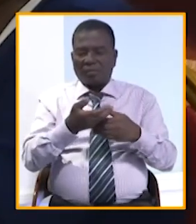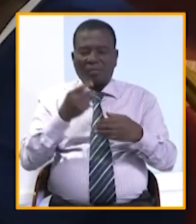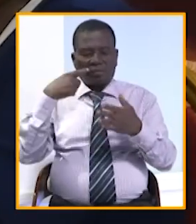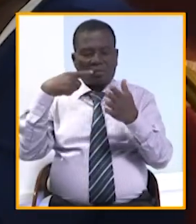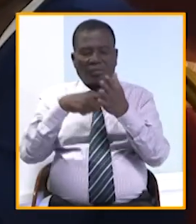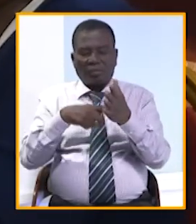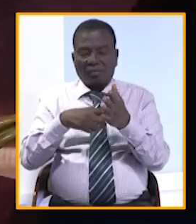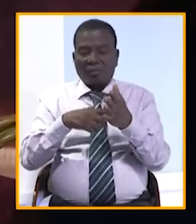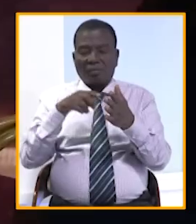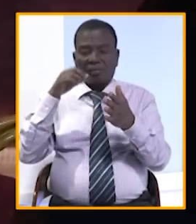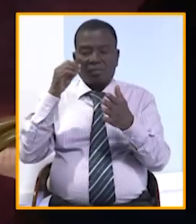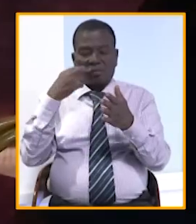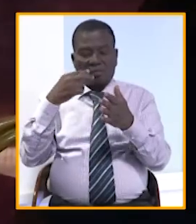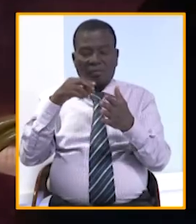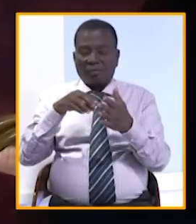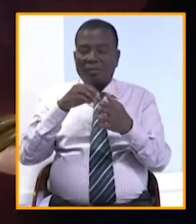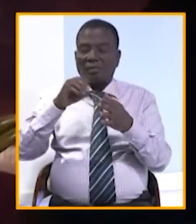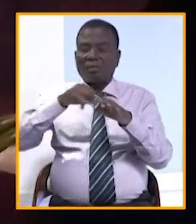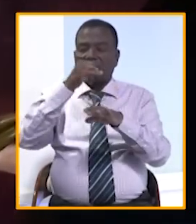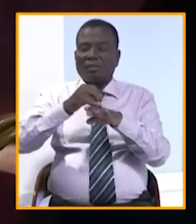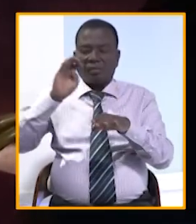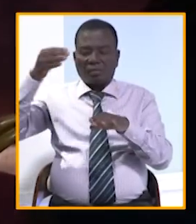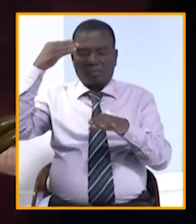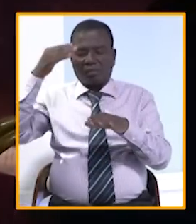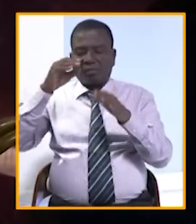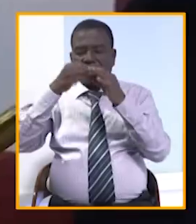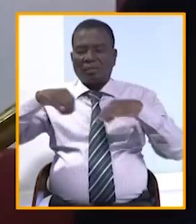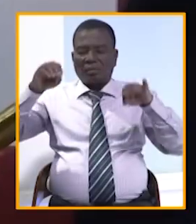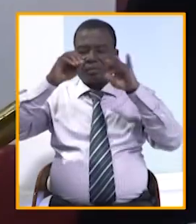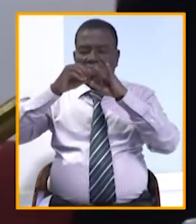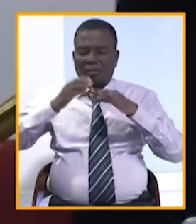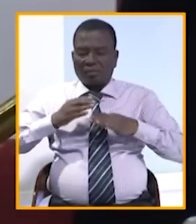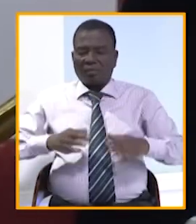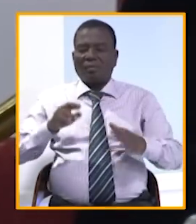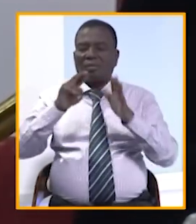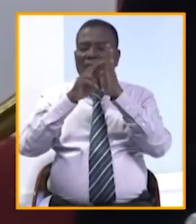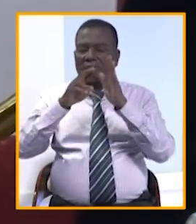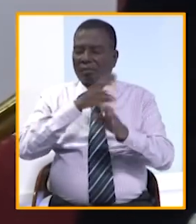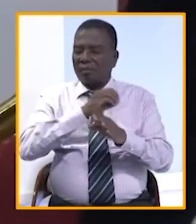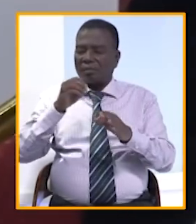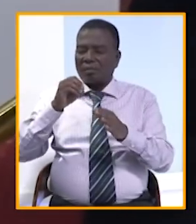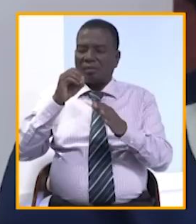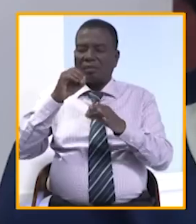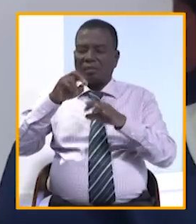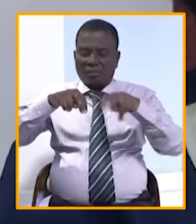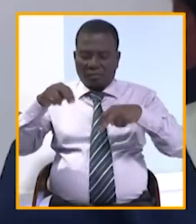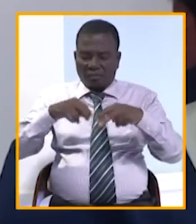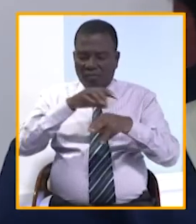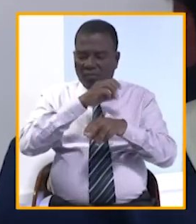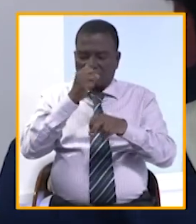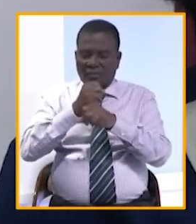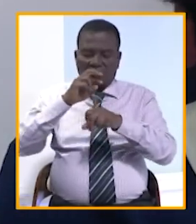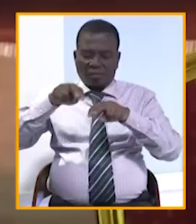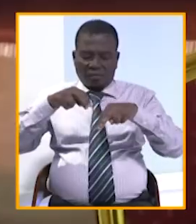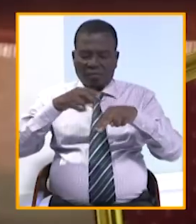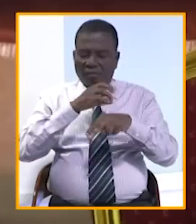avis et observations des institutions, ministères et organes représentatifs du secteur privé. Cet exercice d'analyse et